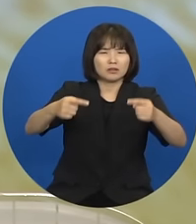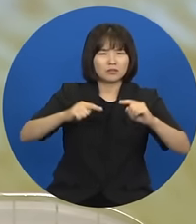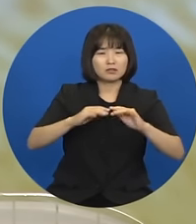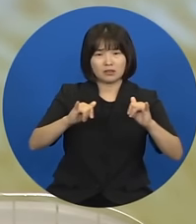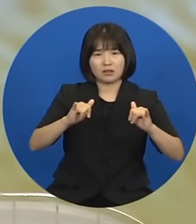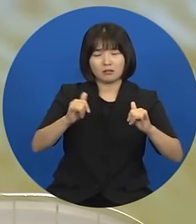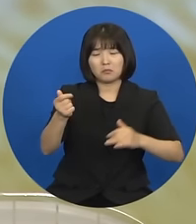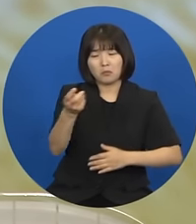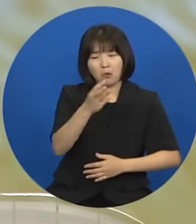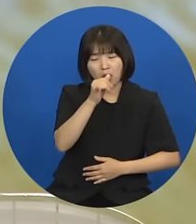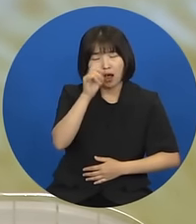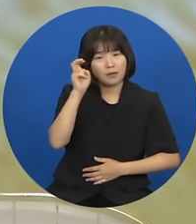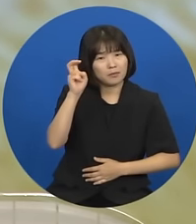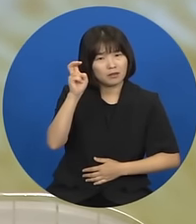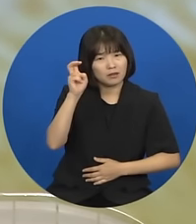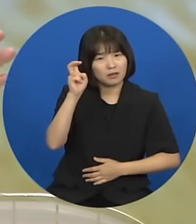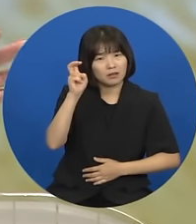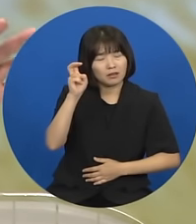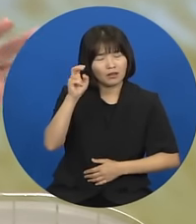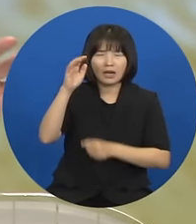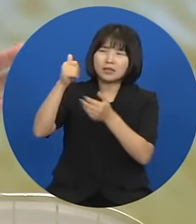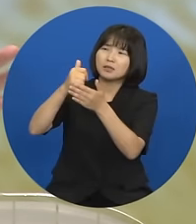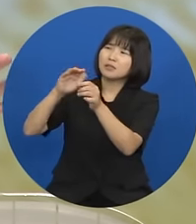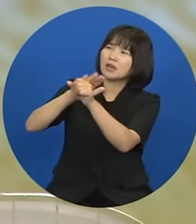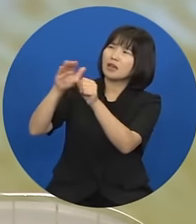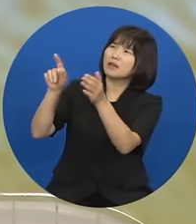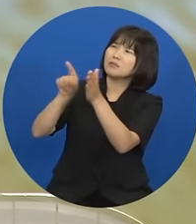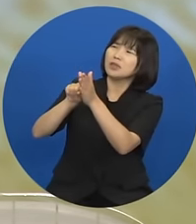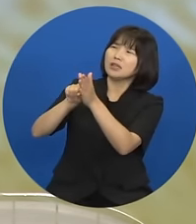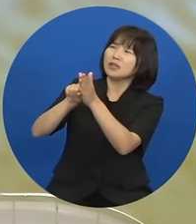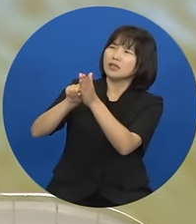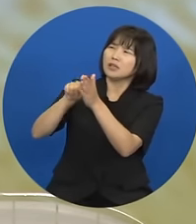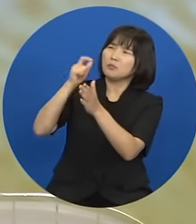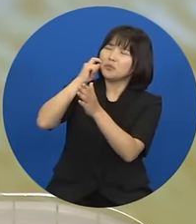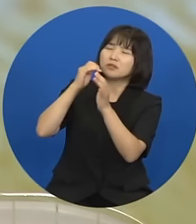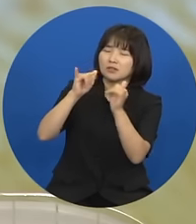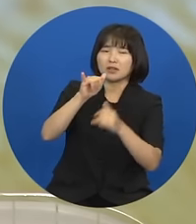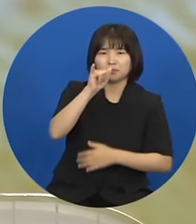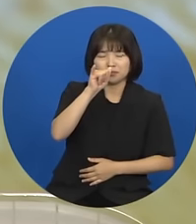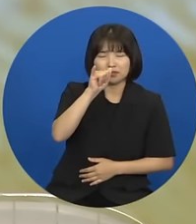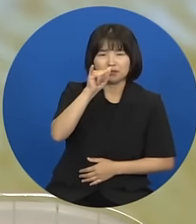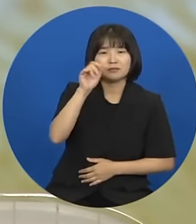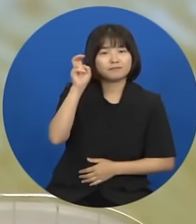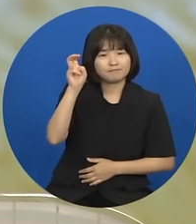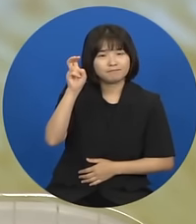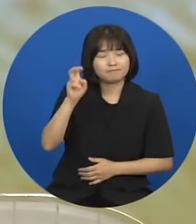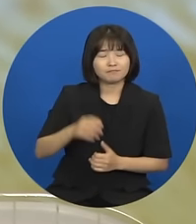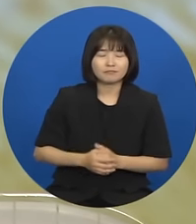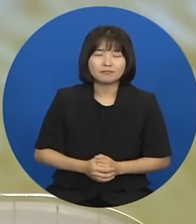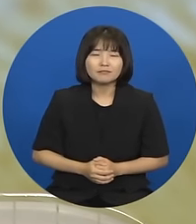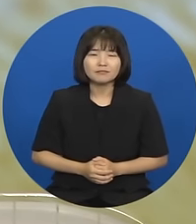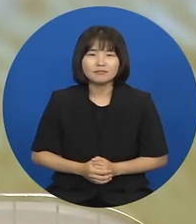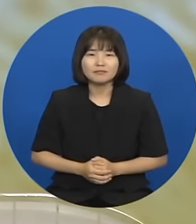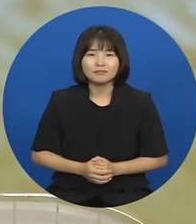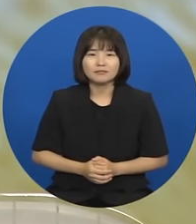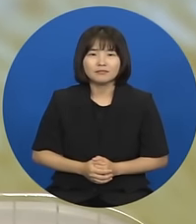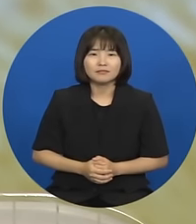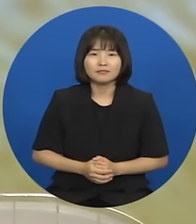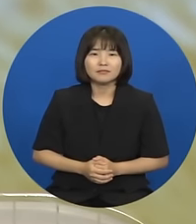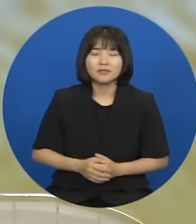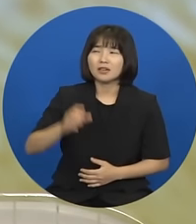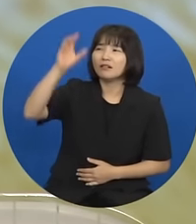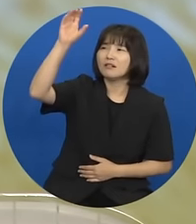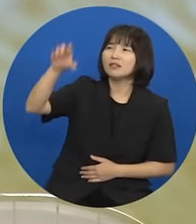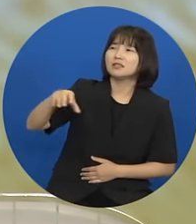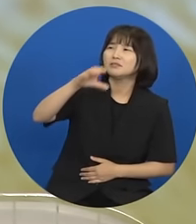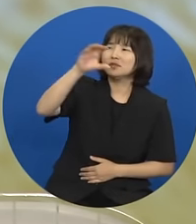있죠. 하나님의 사랑이 믿어지지 않는 분이 있을 수도 있습니다. 그렇다면 저